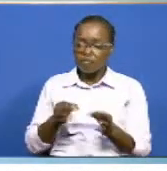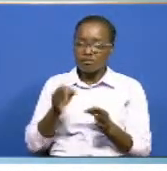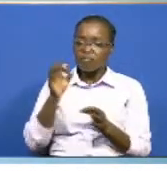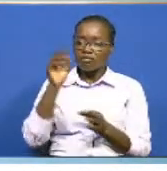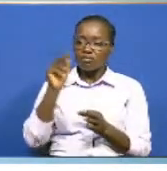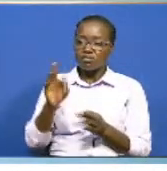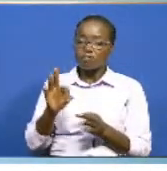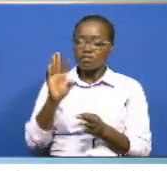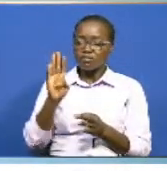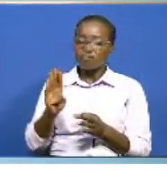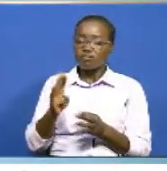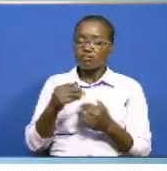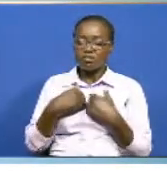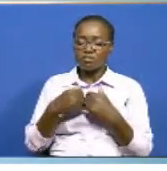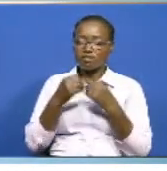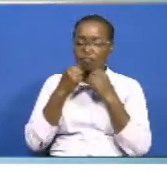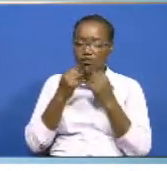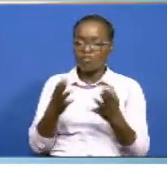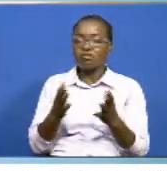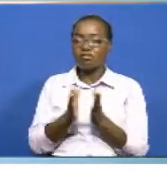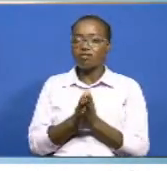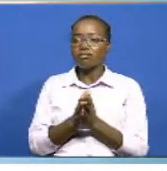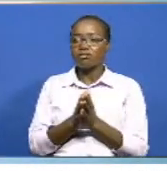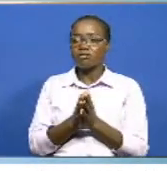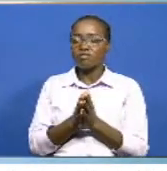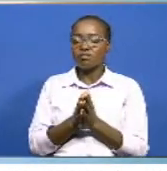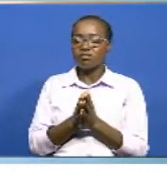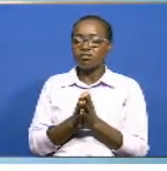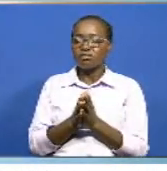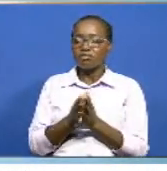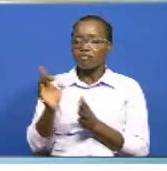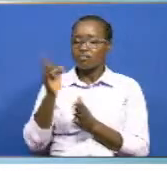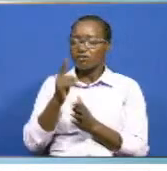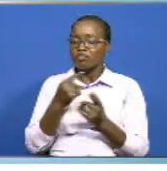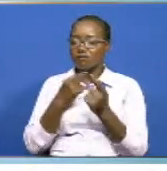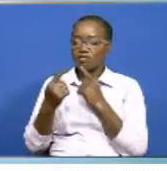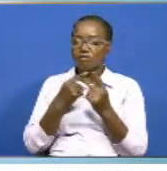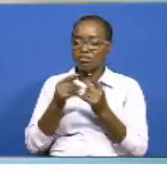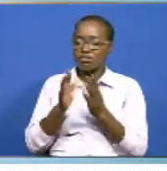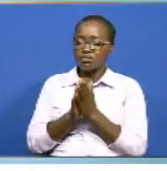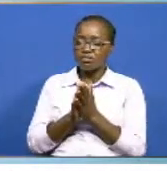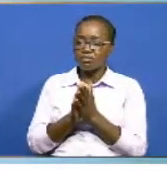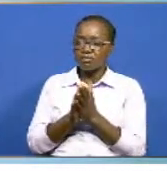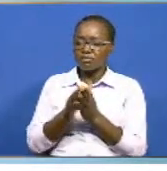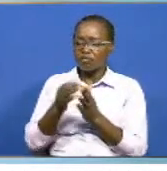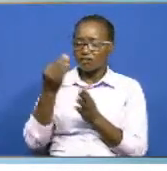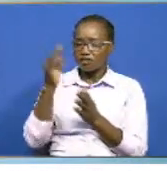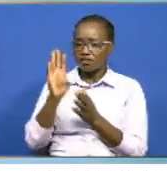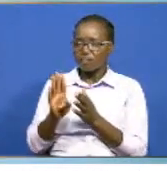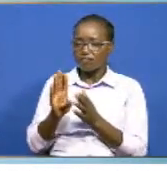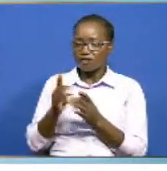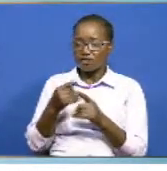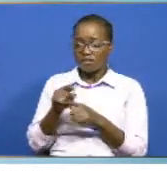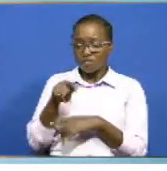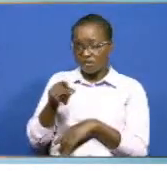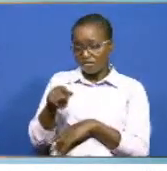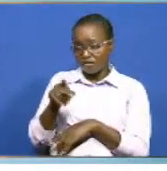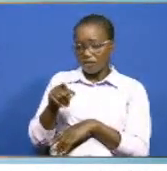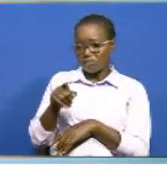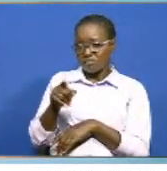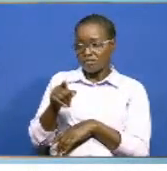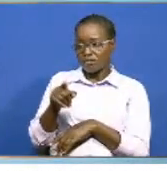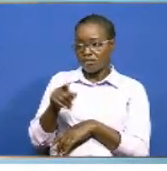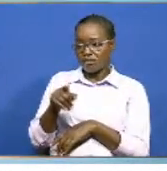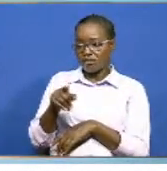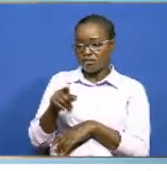hawasemi kitu katika mtandao hata kwa wiki moja, wiki mbili, hata miezi mbili. Lakini ukiona wao wanatumia